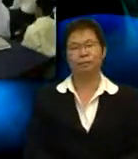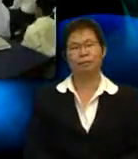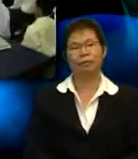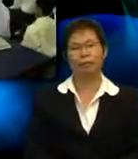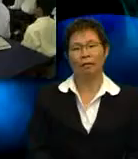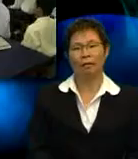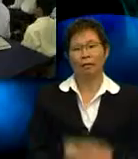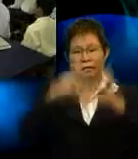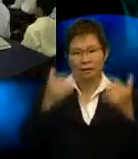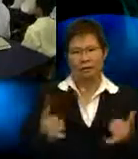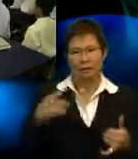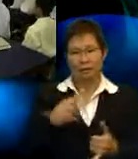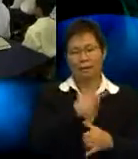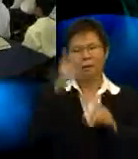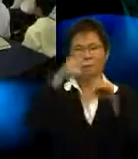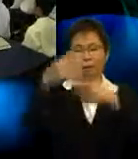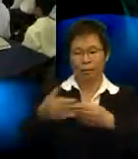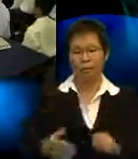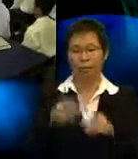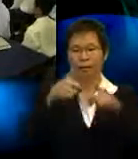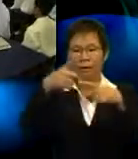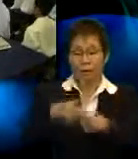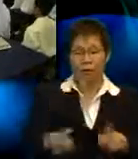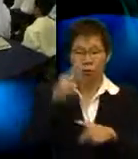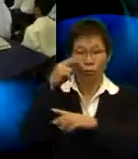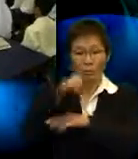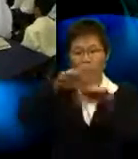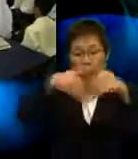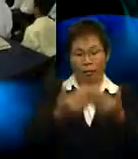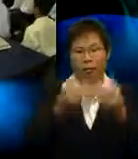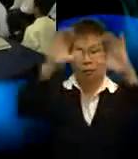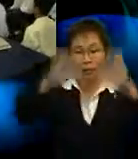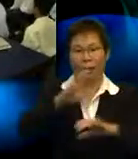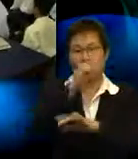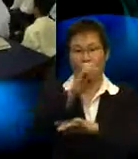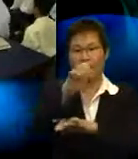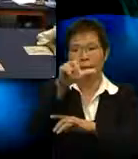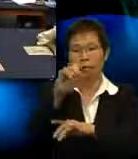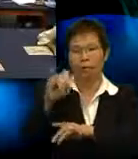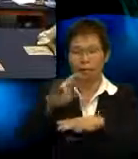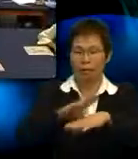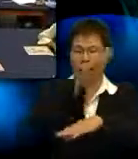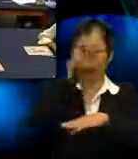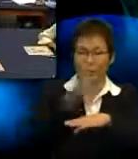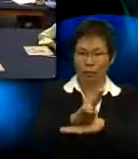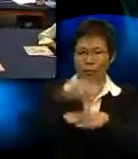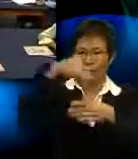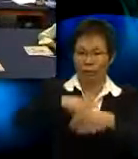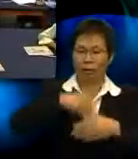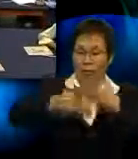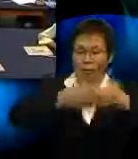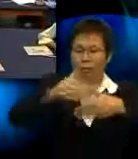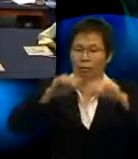Sekarang kita ke bilik darjah untuk melihat bagaimana kaedah MELSI ini diaplikasikan dalam proses